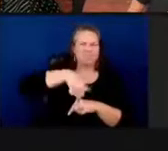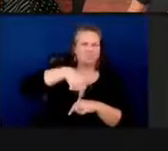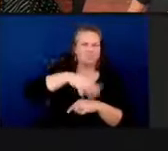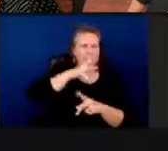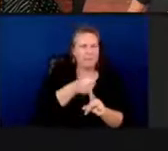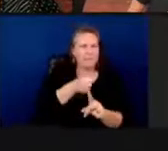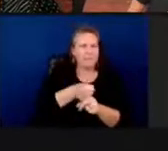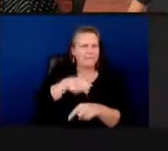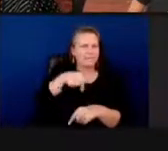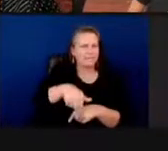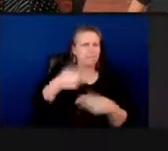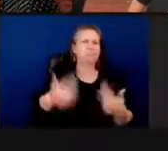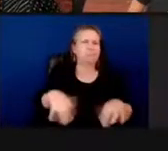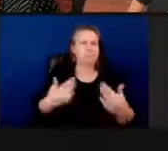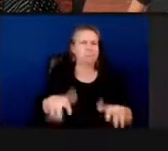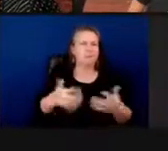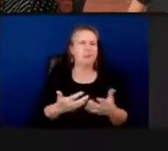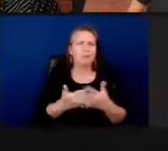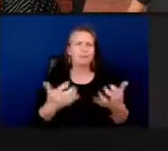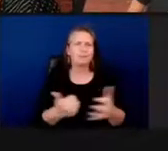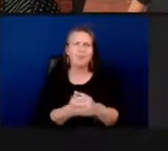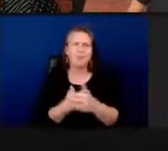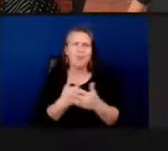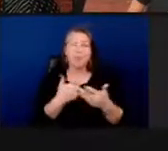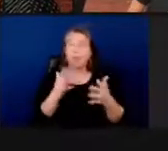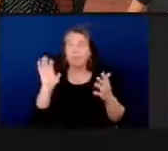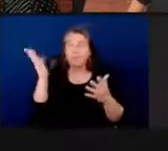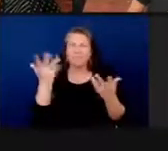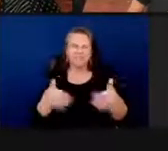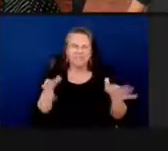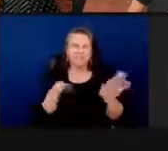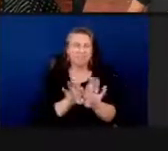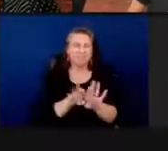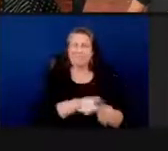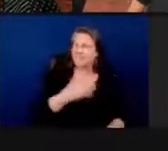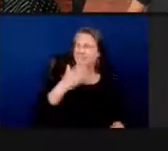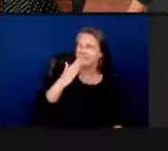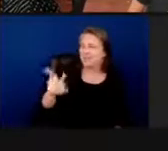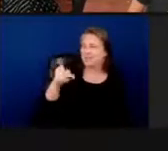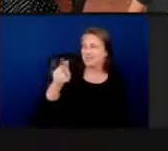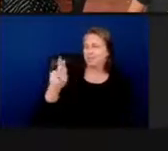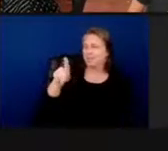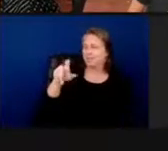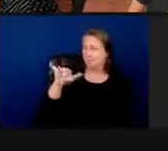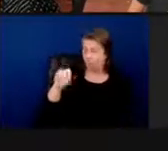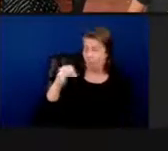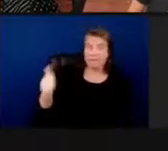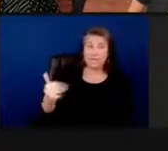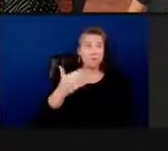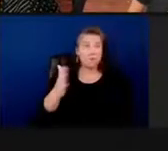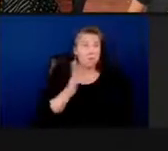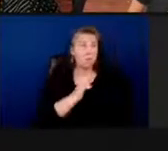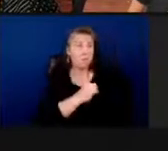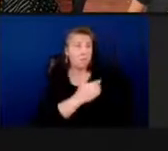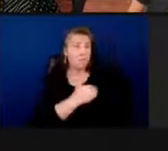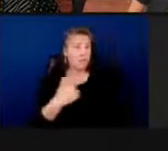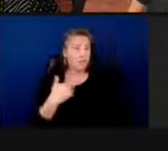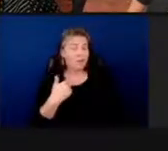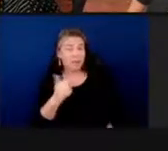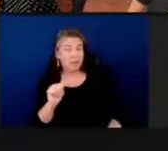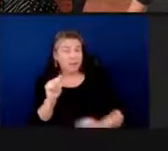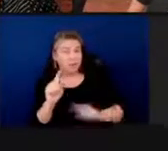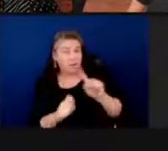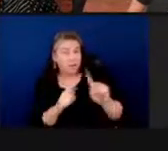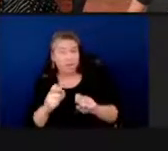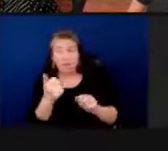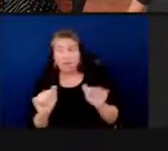uchaguzi wa wanafunzi katika kuweka katika shule mbalimbali itakuwa na athari kubwa sana katika mpango huu ambao umeshazungumziwa.